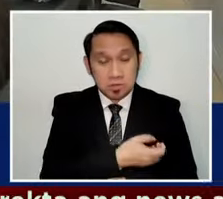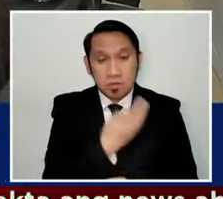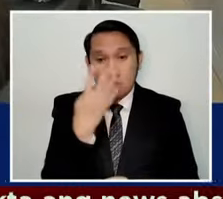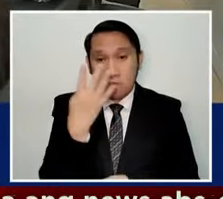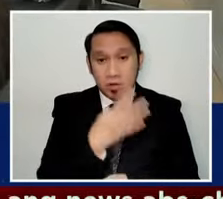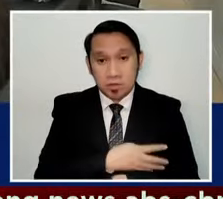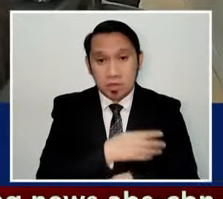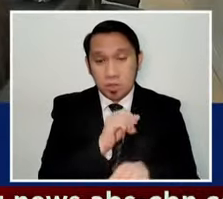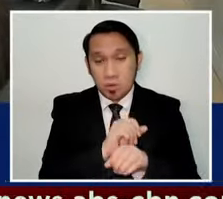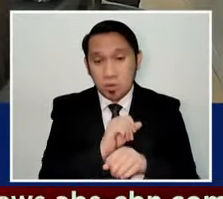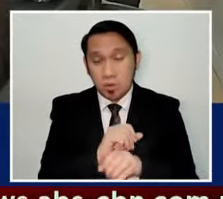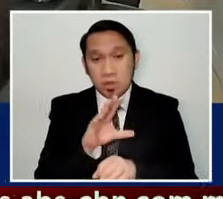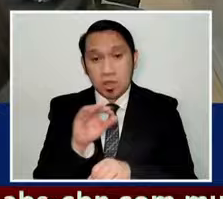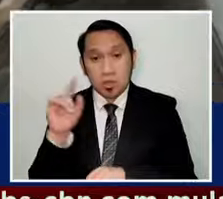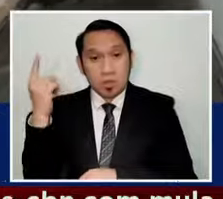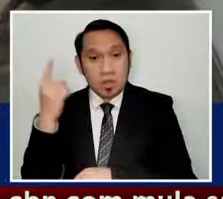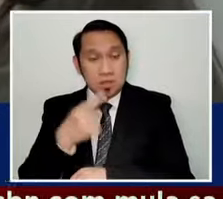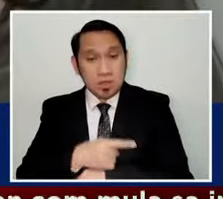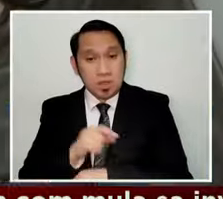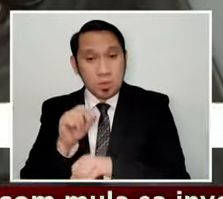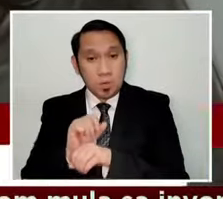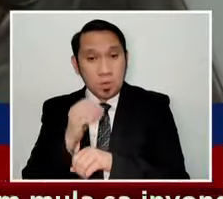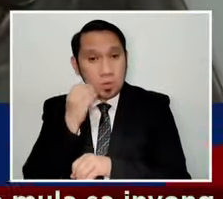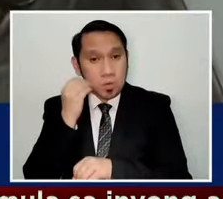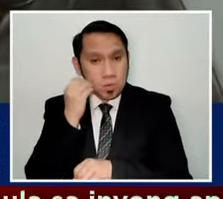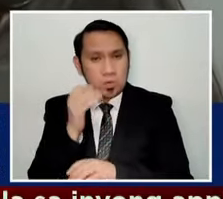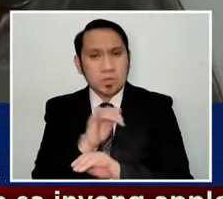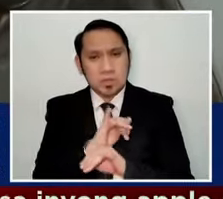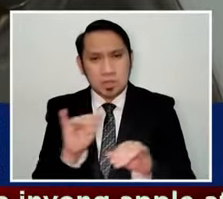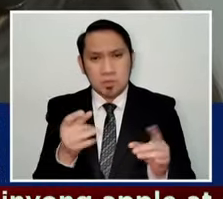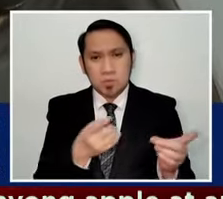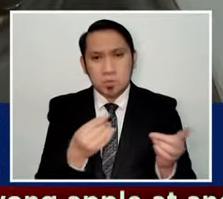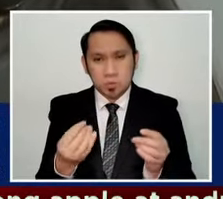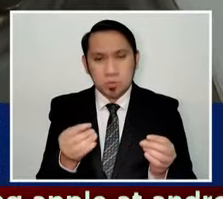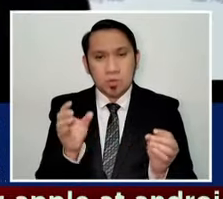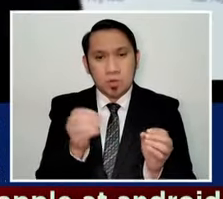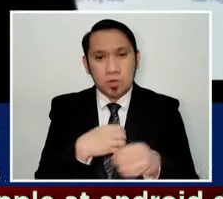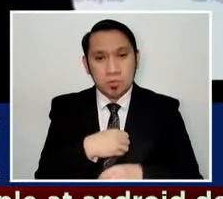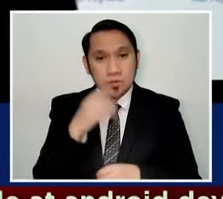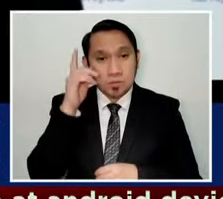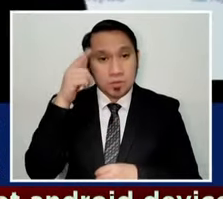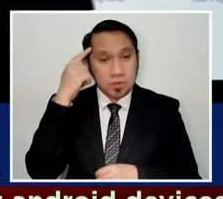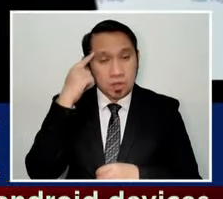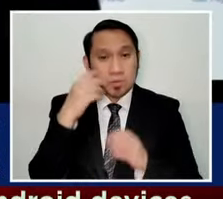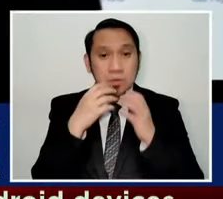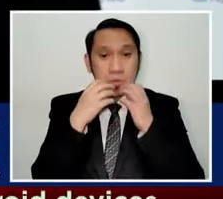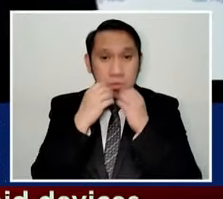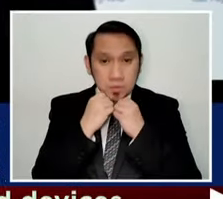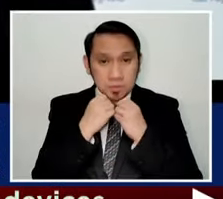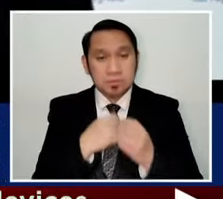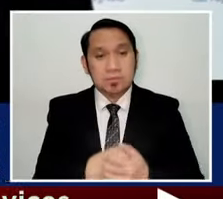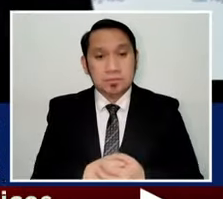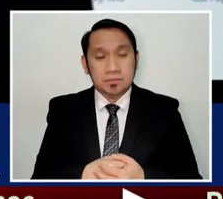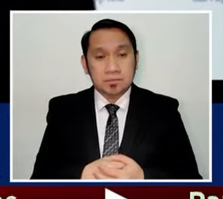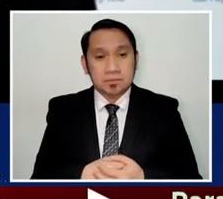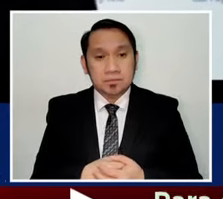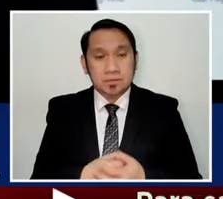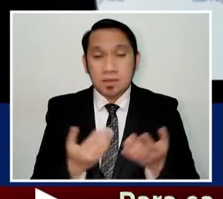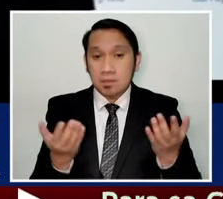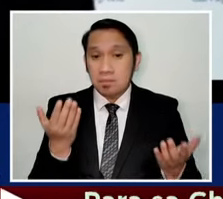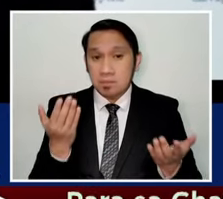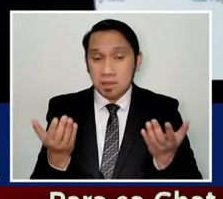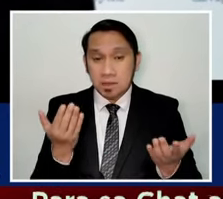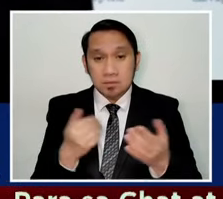Biyernes? Target kasing ipatupad ito sa mga ahensya ng gobyerno para makatipid. Maaaring sa mga